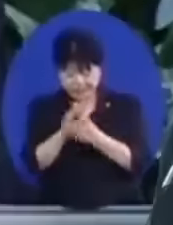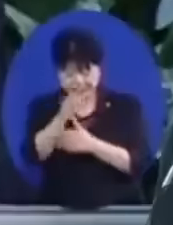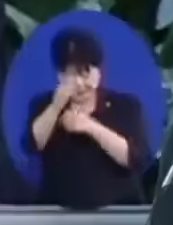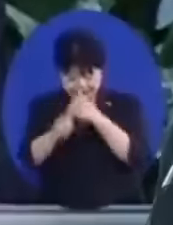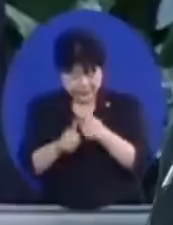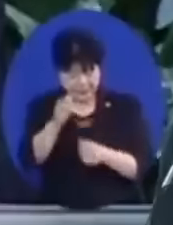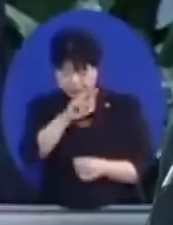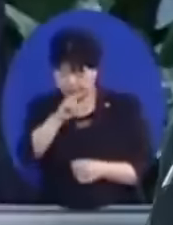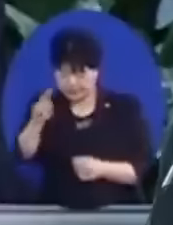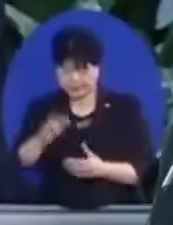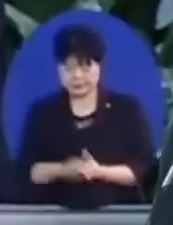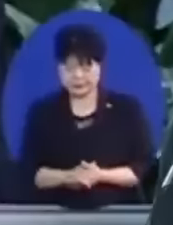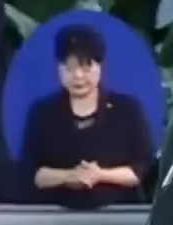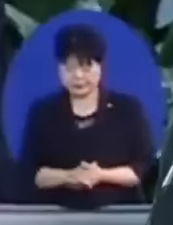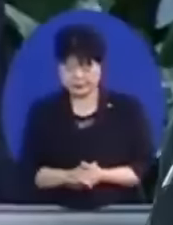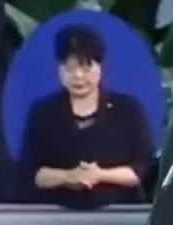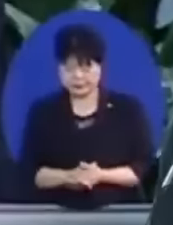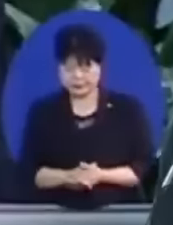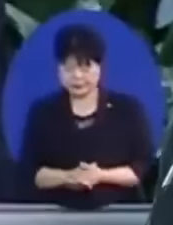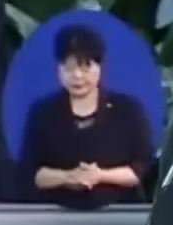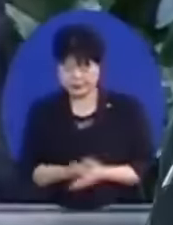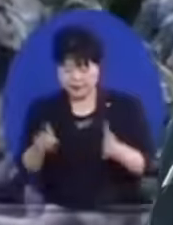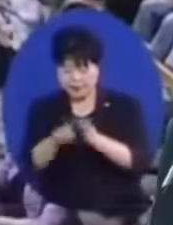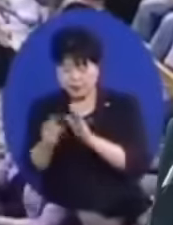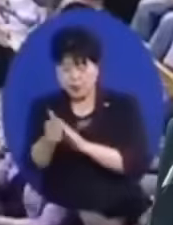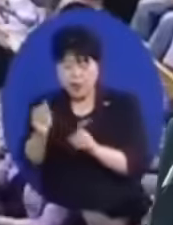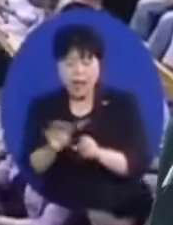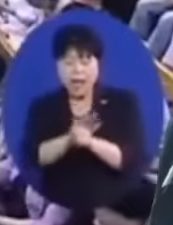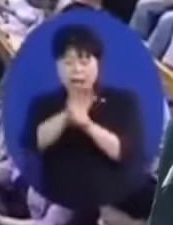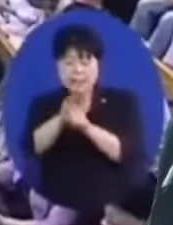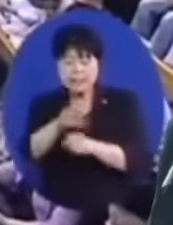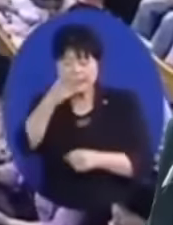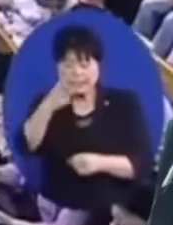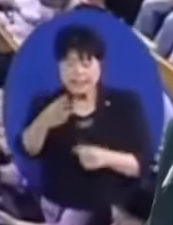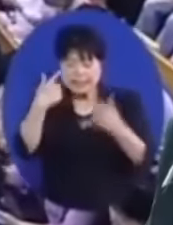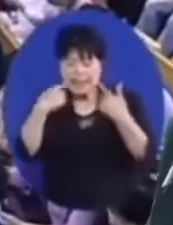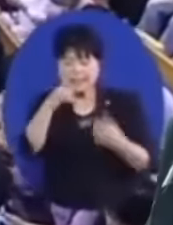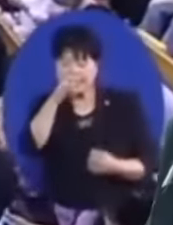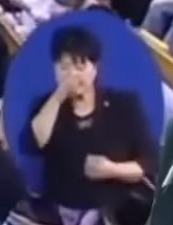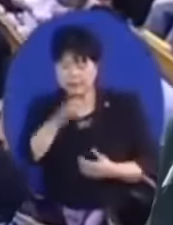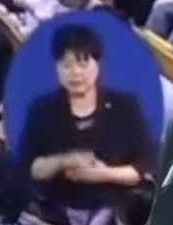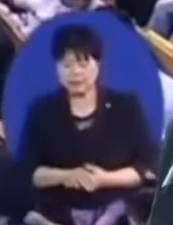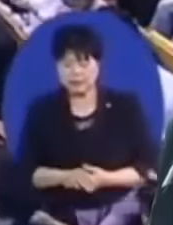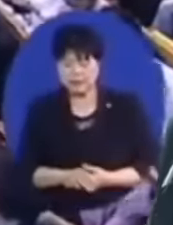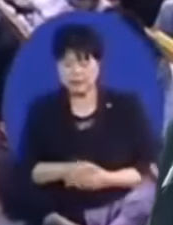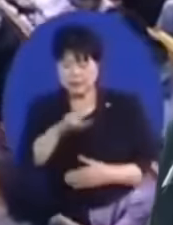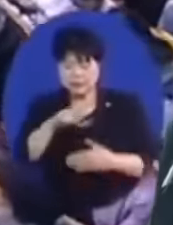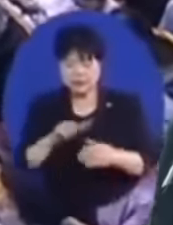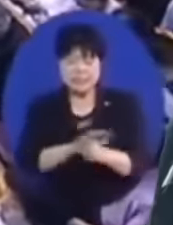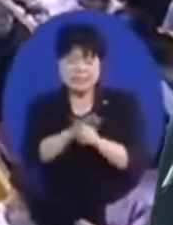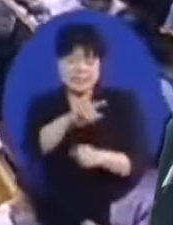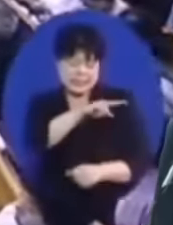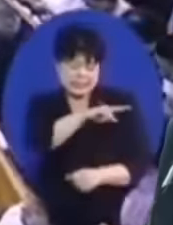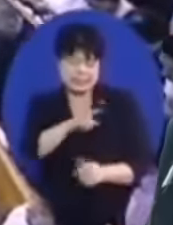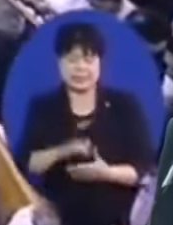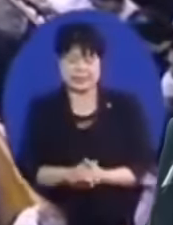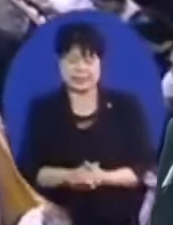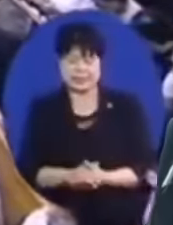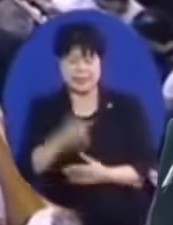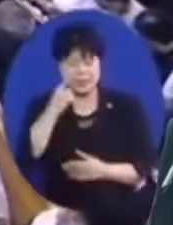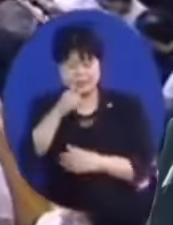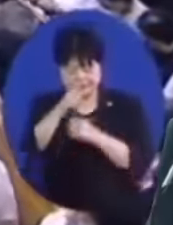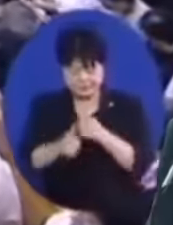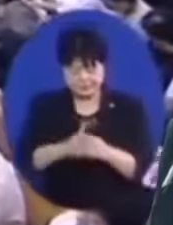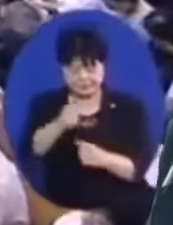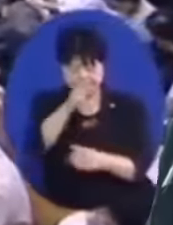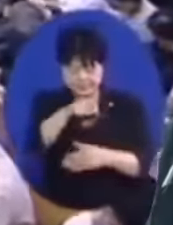사랑이 많으신 우리 아버지 하나님, 믿음, 소망, 사랑이 세 가지는 항상 있을 것인데 사랑이 제일이라고 말하는 것입니다. 아버지